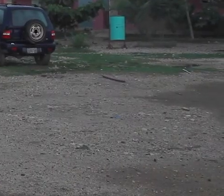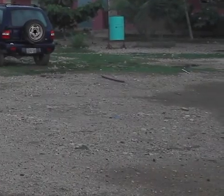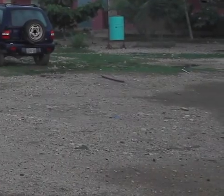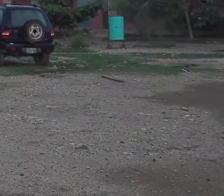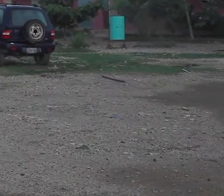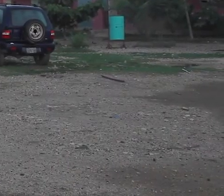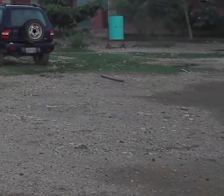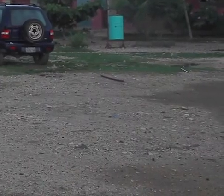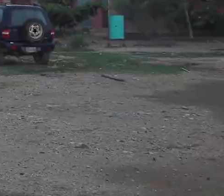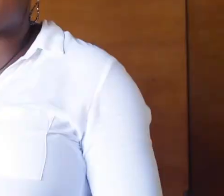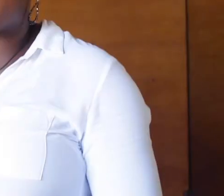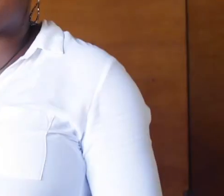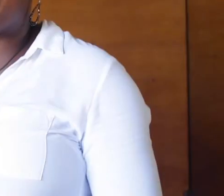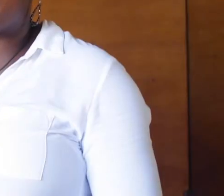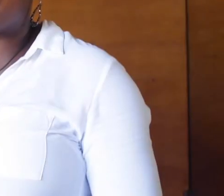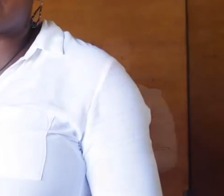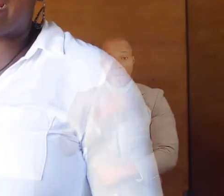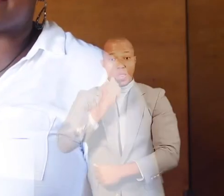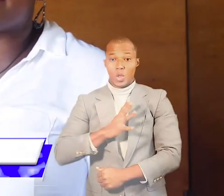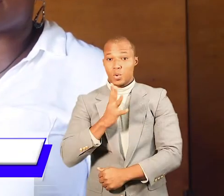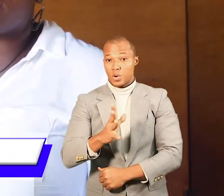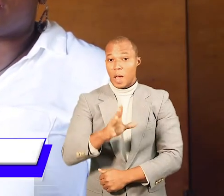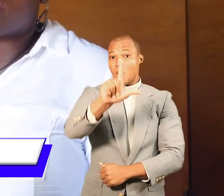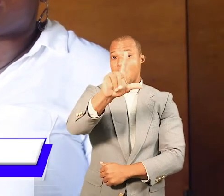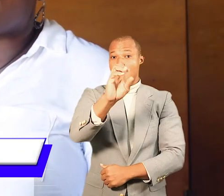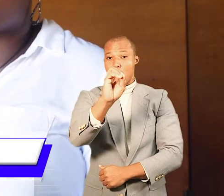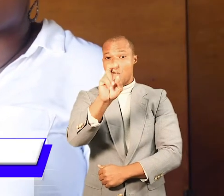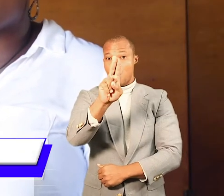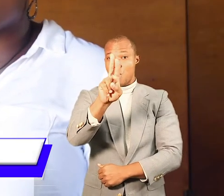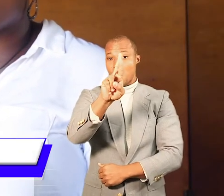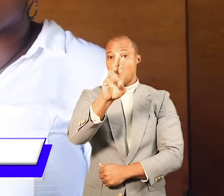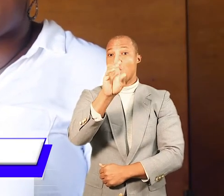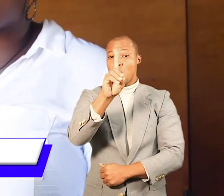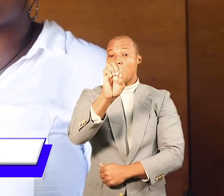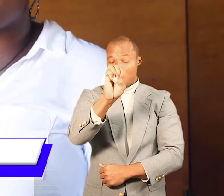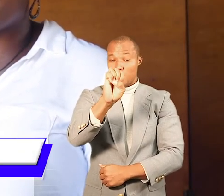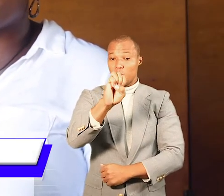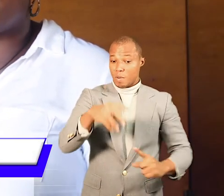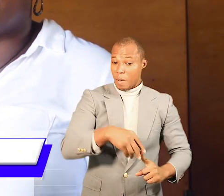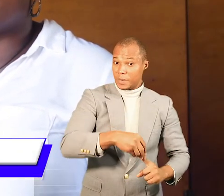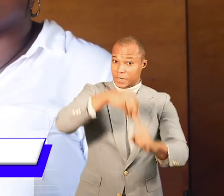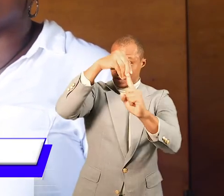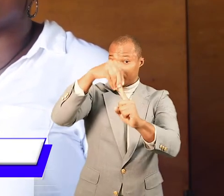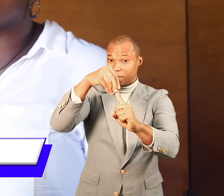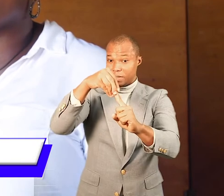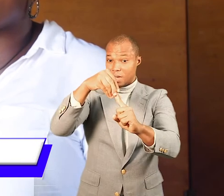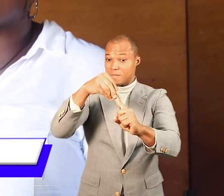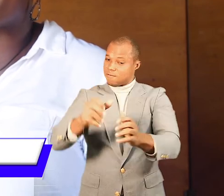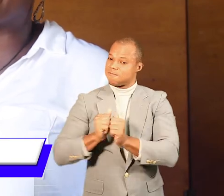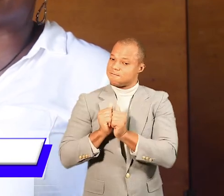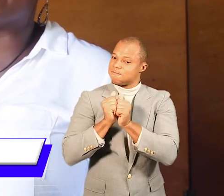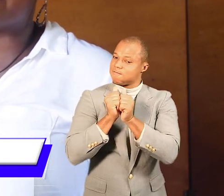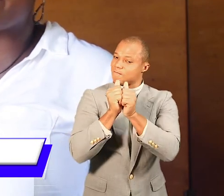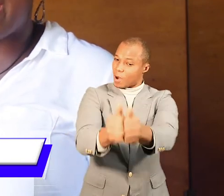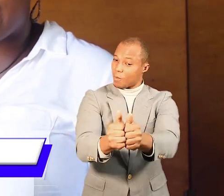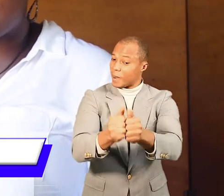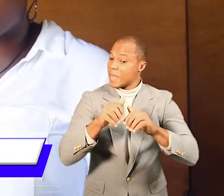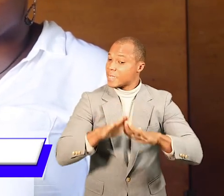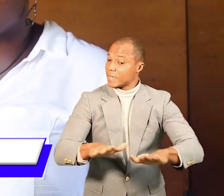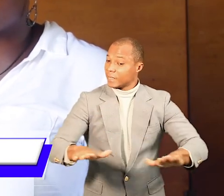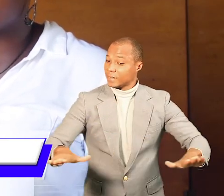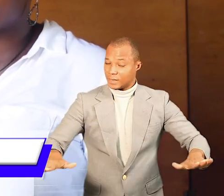Dans l'âme de l'autre, pour moi-même, il y a une particularité dans cause accueil ou bien accompagnement